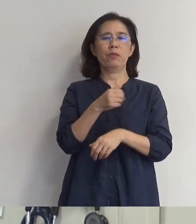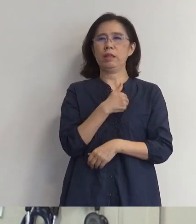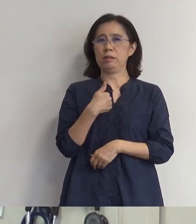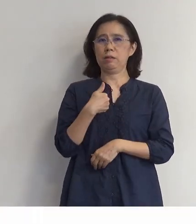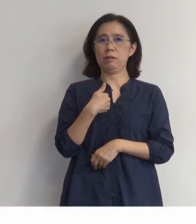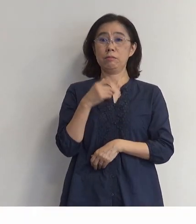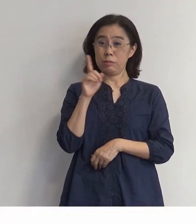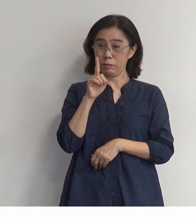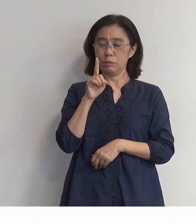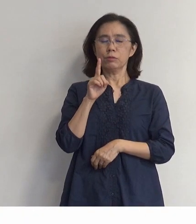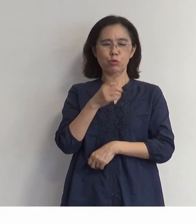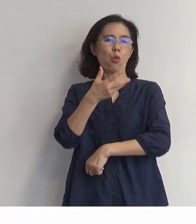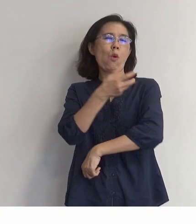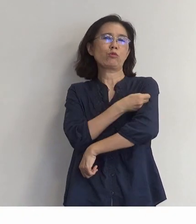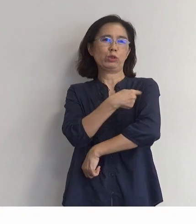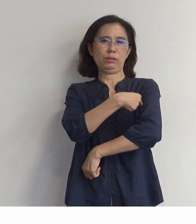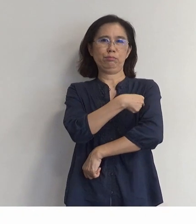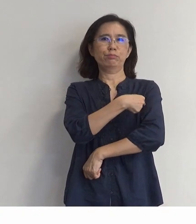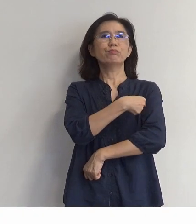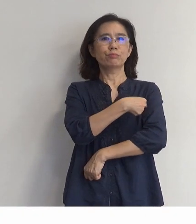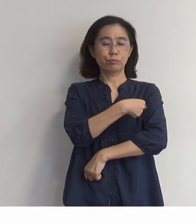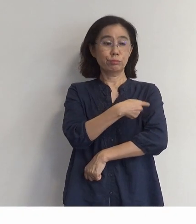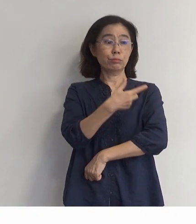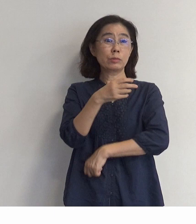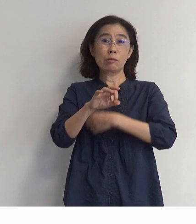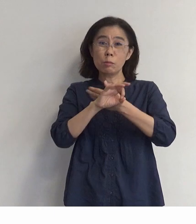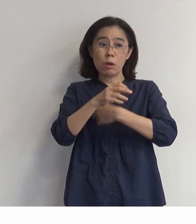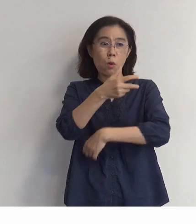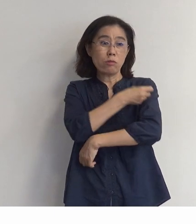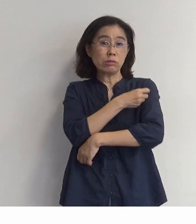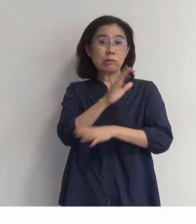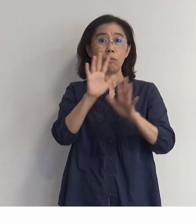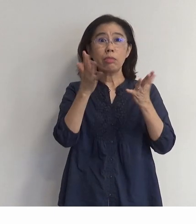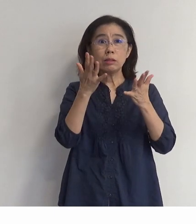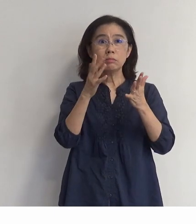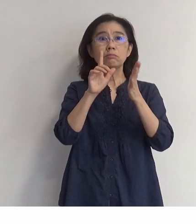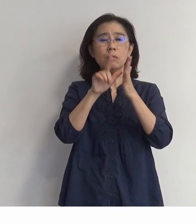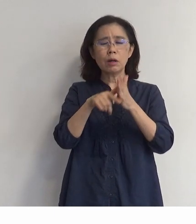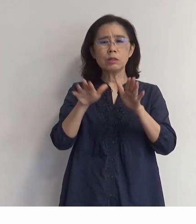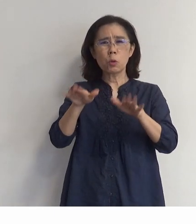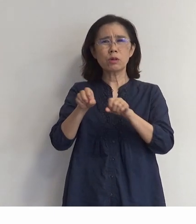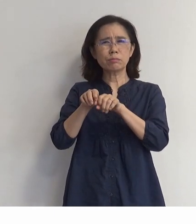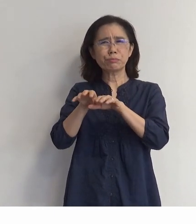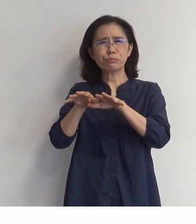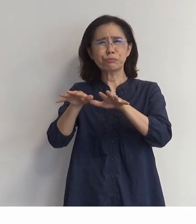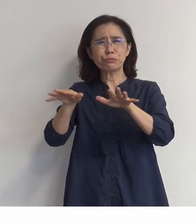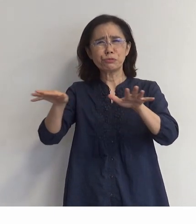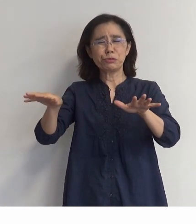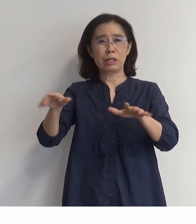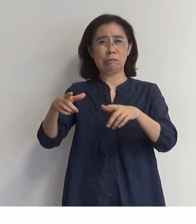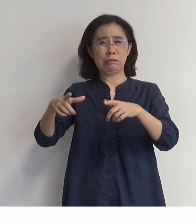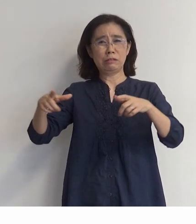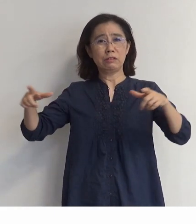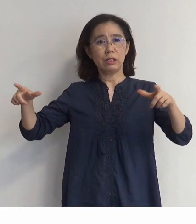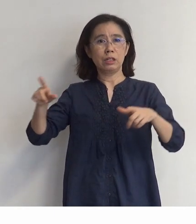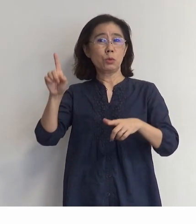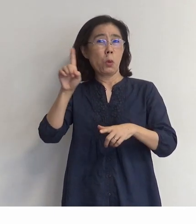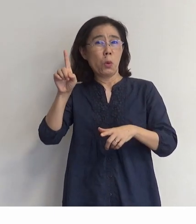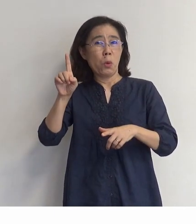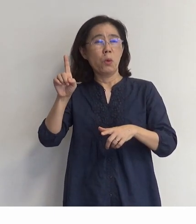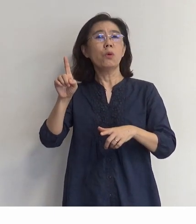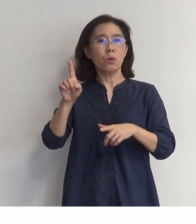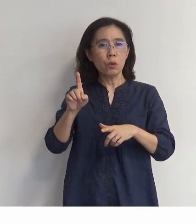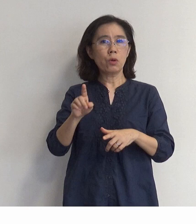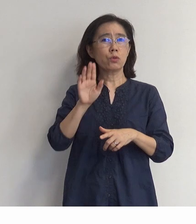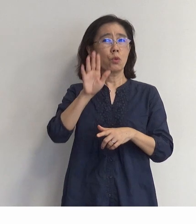。ワクチンです。このワクチンがなければ今回の流行はどのくらいの規模になっていたのか、また